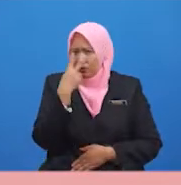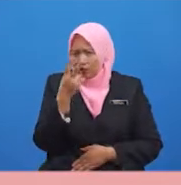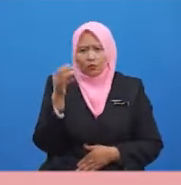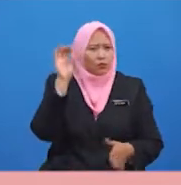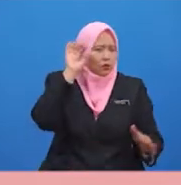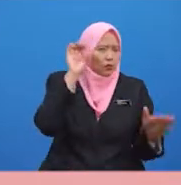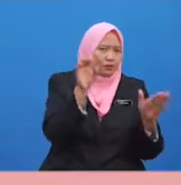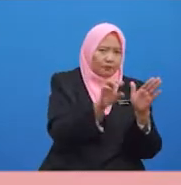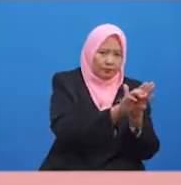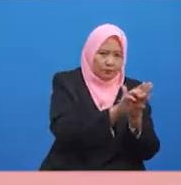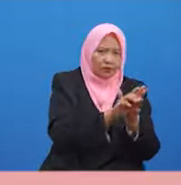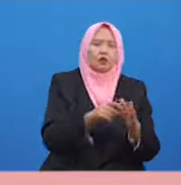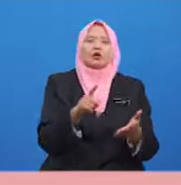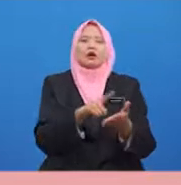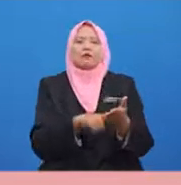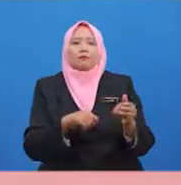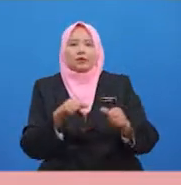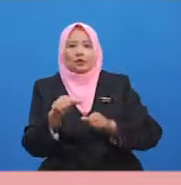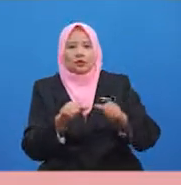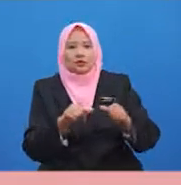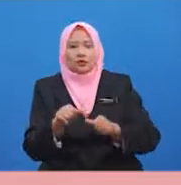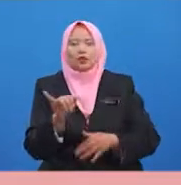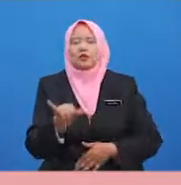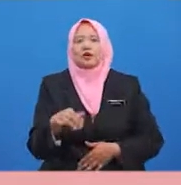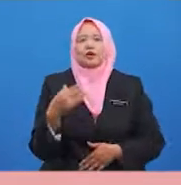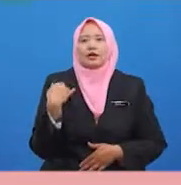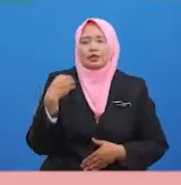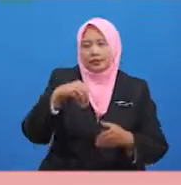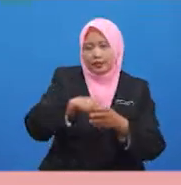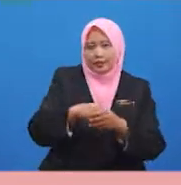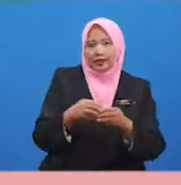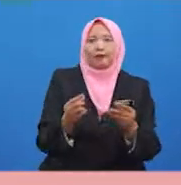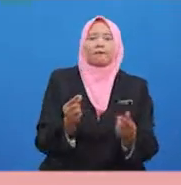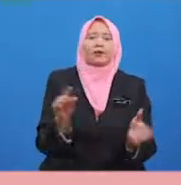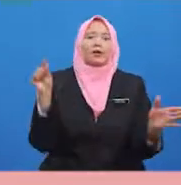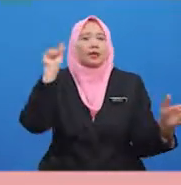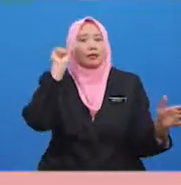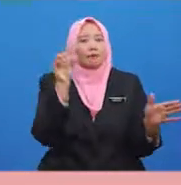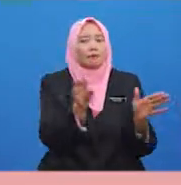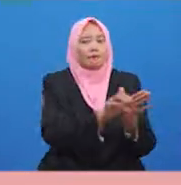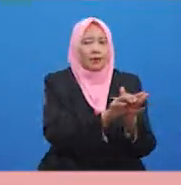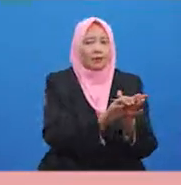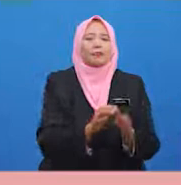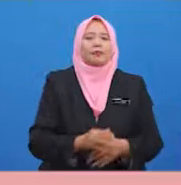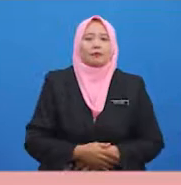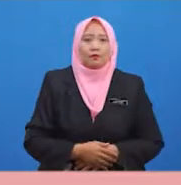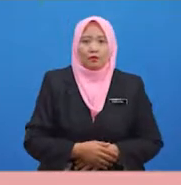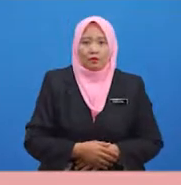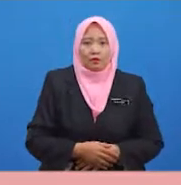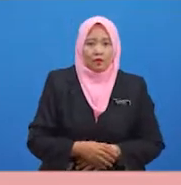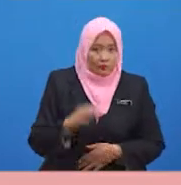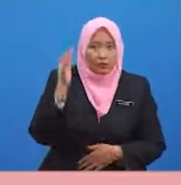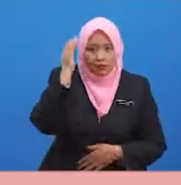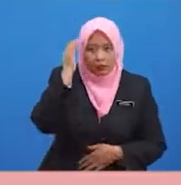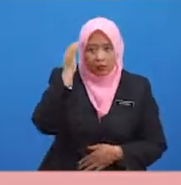dan apakah aktiviti yang berlaku dalam gambar tersebut. Pasti anak-anak sudah tahu